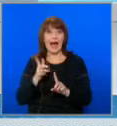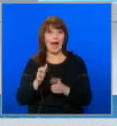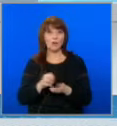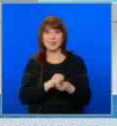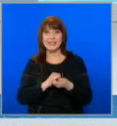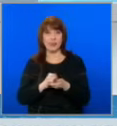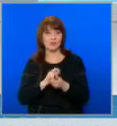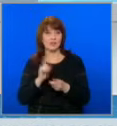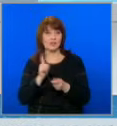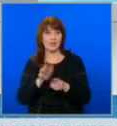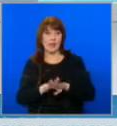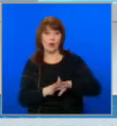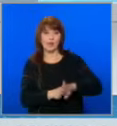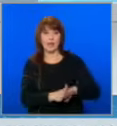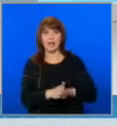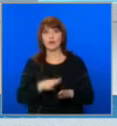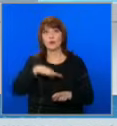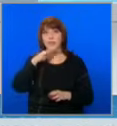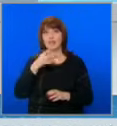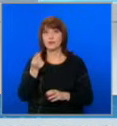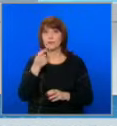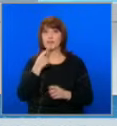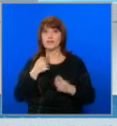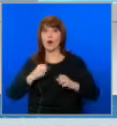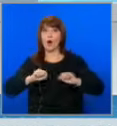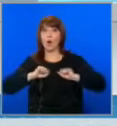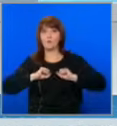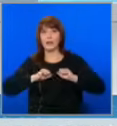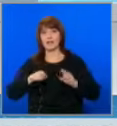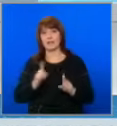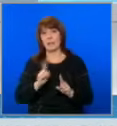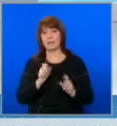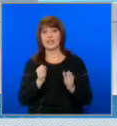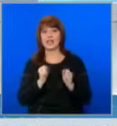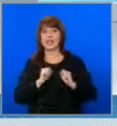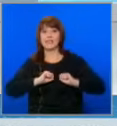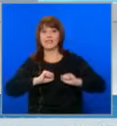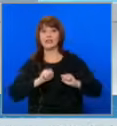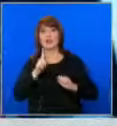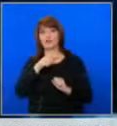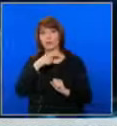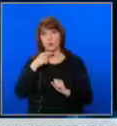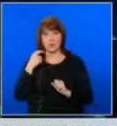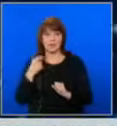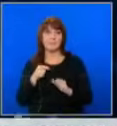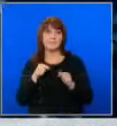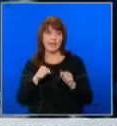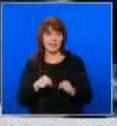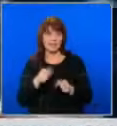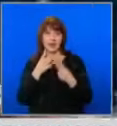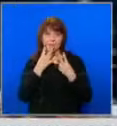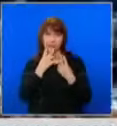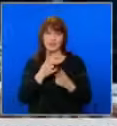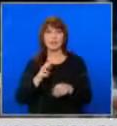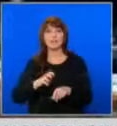отделят достатъчно пари за отбрана той няма да ги защитава от русия на пряката ни линия от централата на нато е